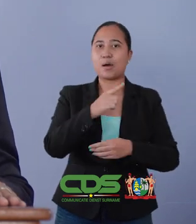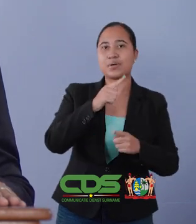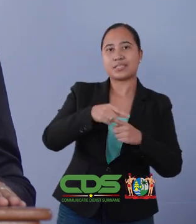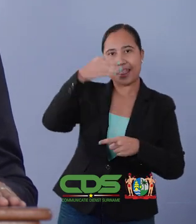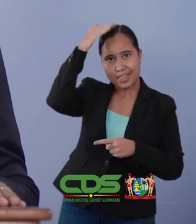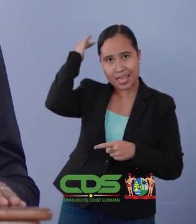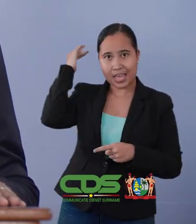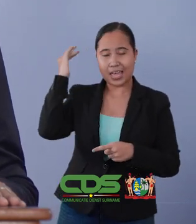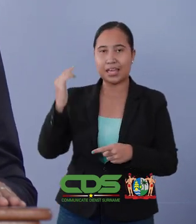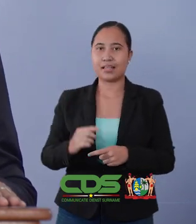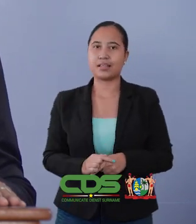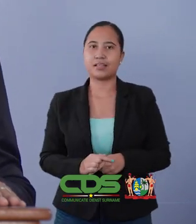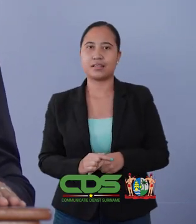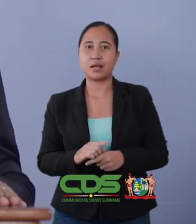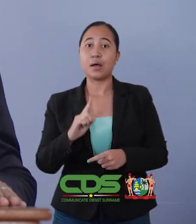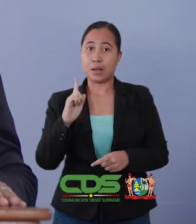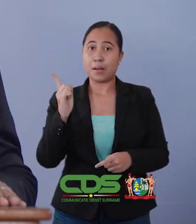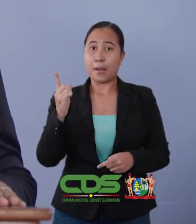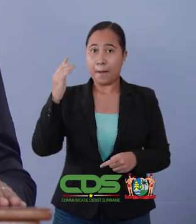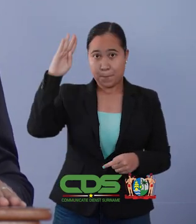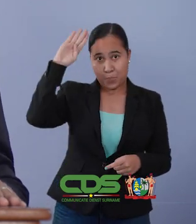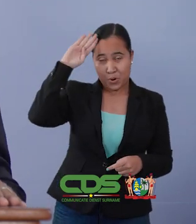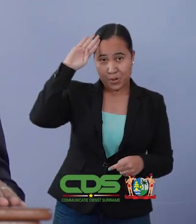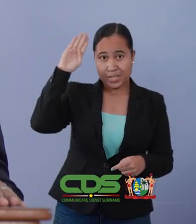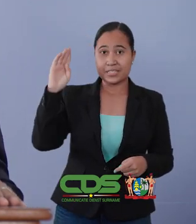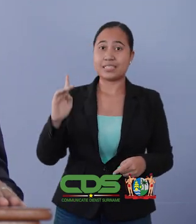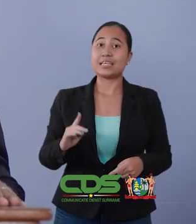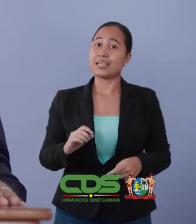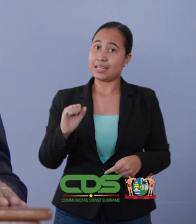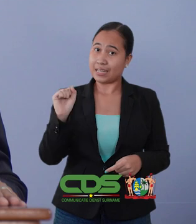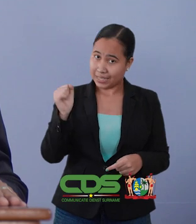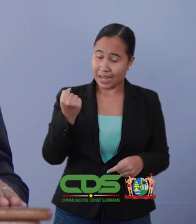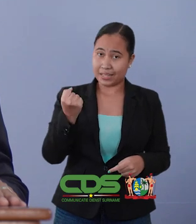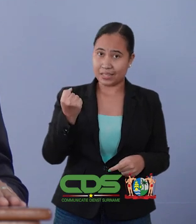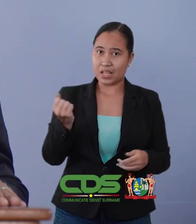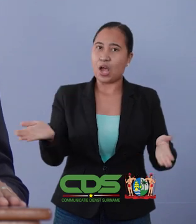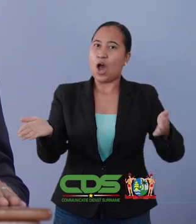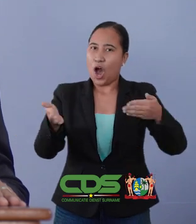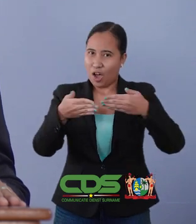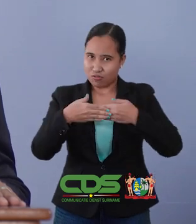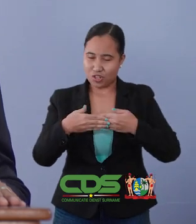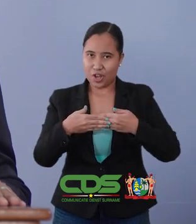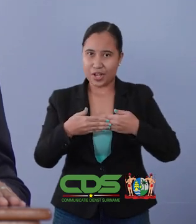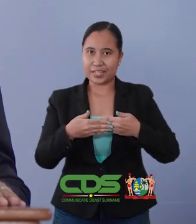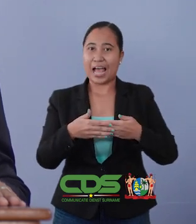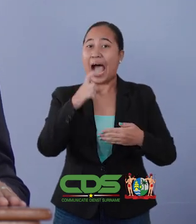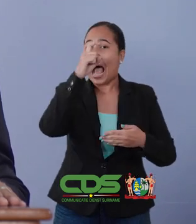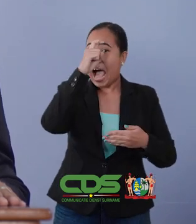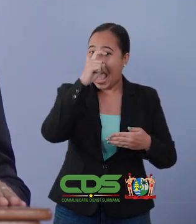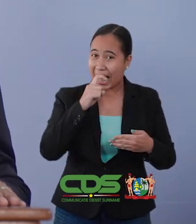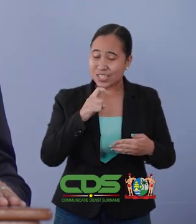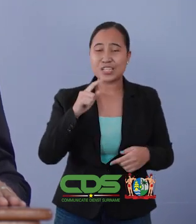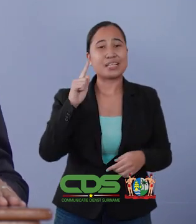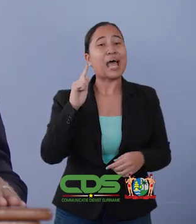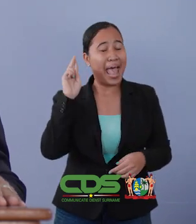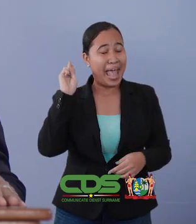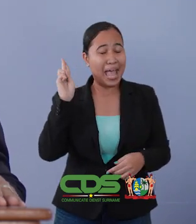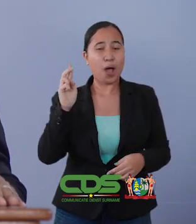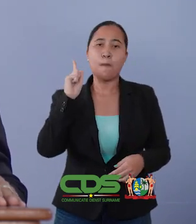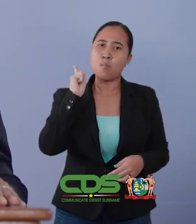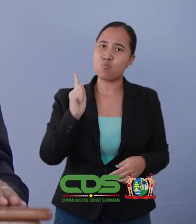heren, dat er niet geschroomd zal worden om tot sluiting over te gaan indien daartoe aanleiding